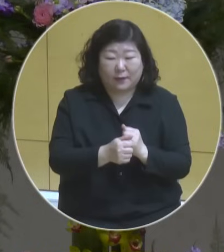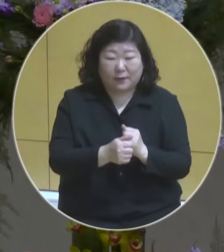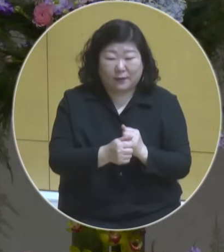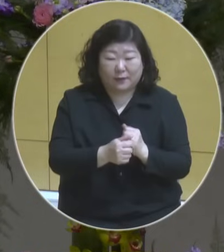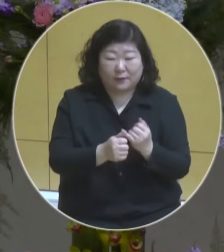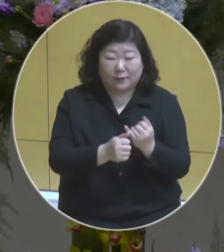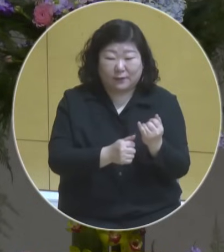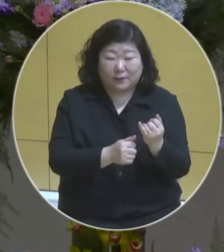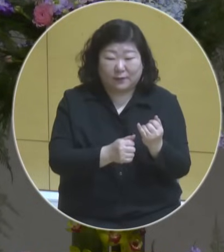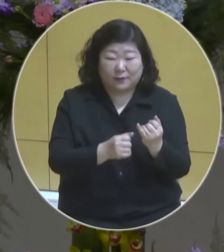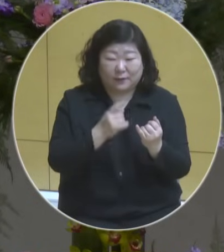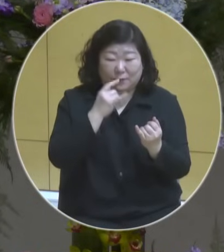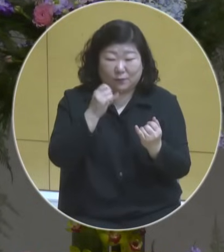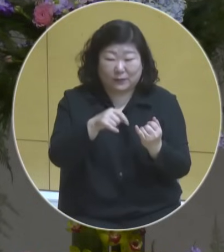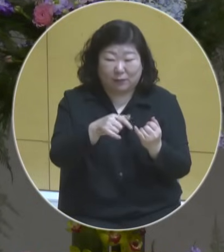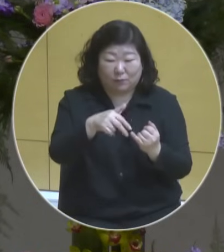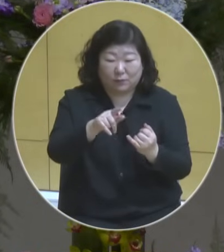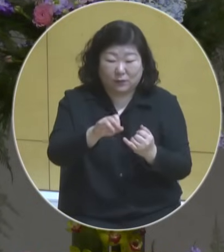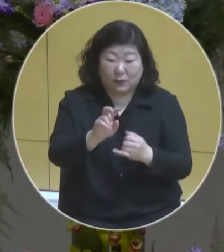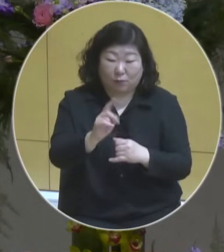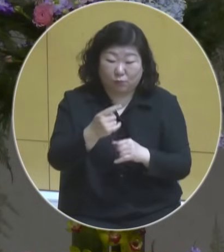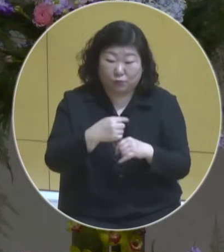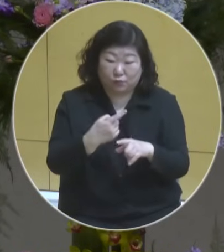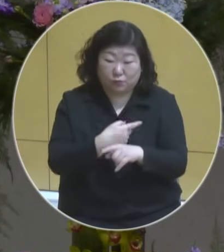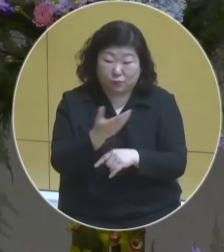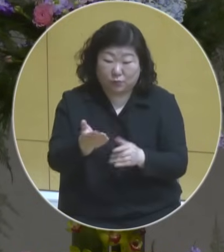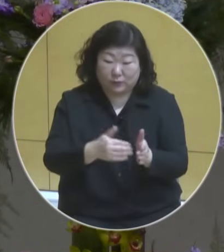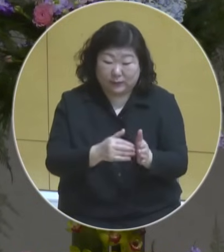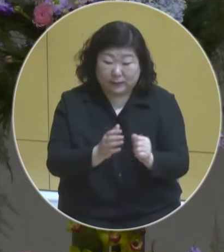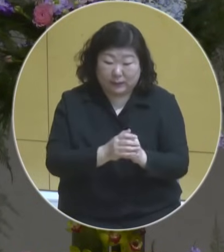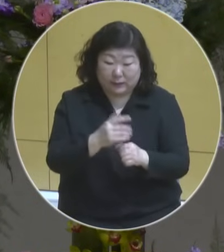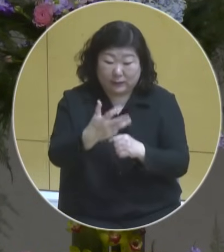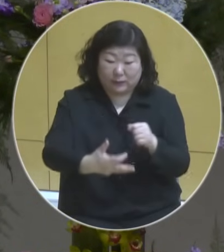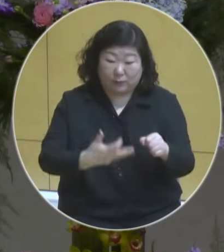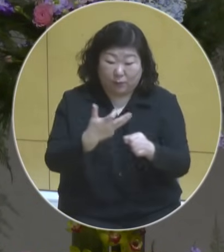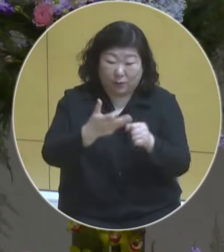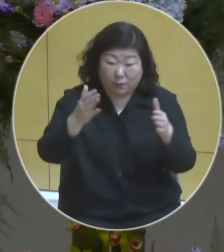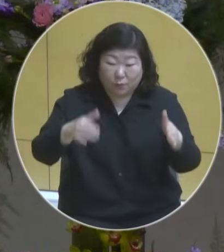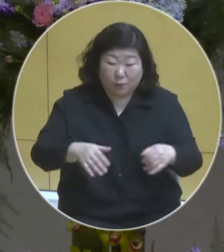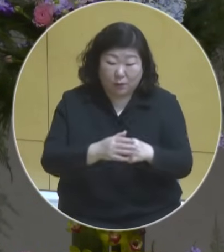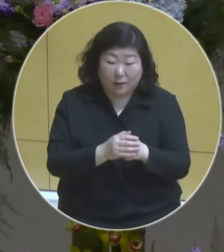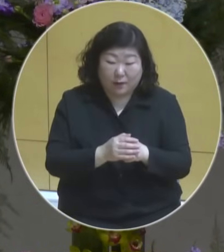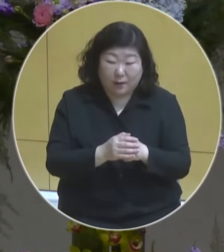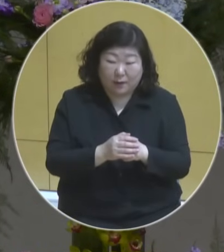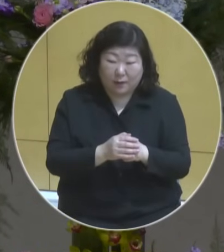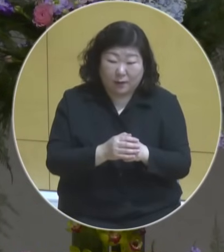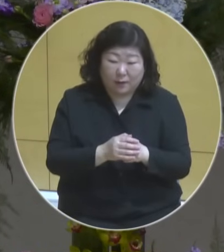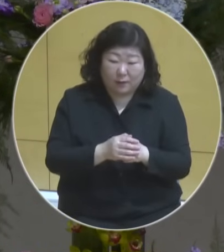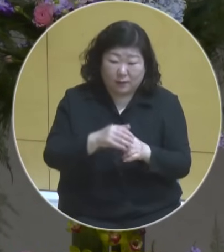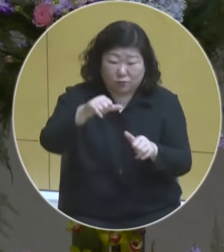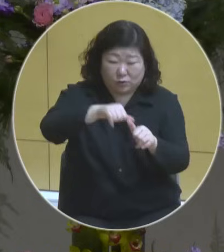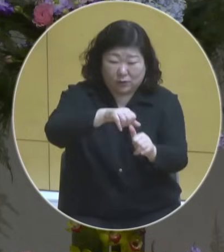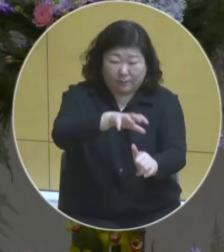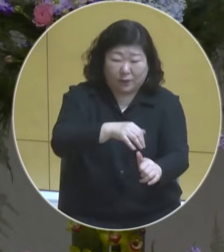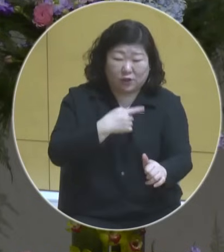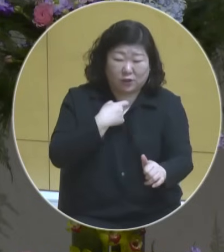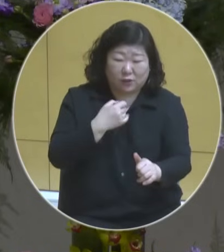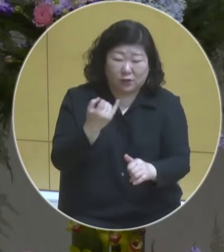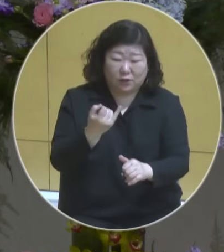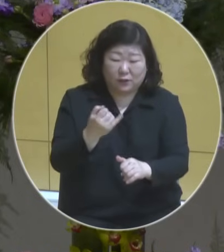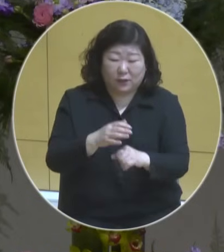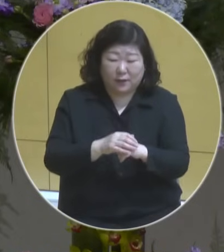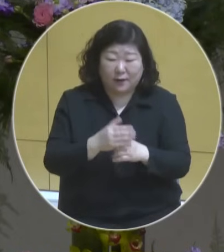13장에 보면 예수님은 18년 동안 귀신에 잡혀 있던 여자를 안식일날 고쳐 주셨습니다 바리새인과 서기관들은